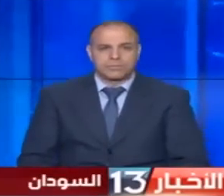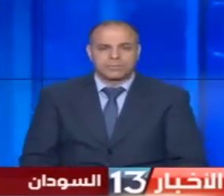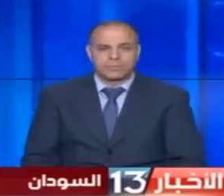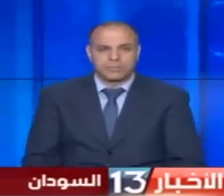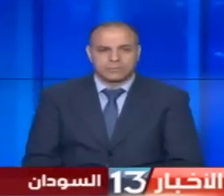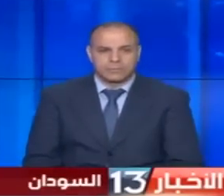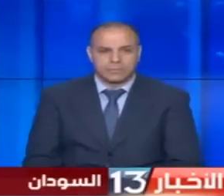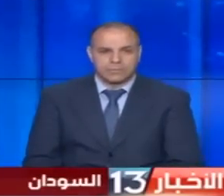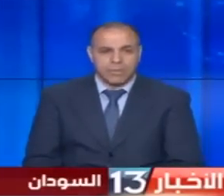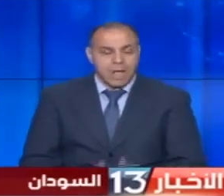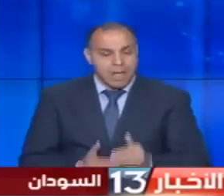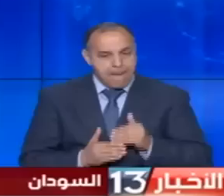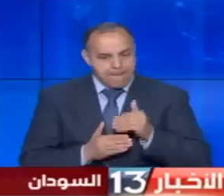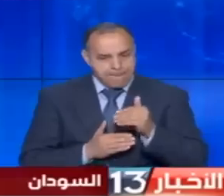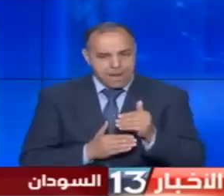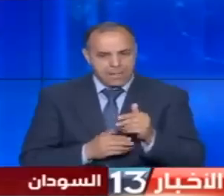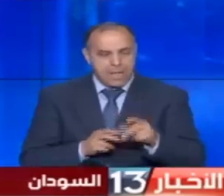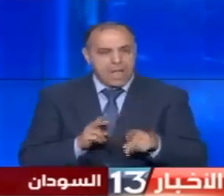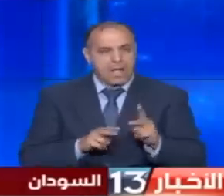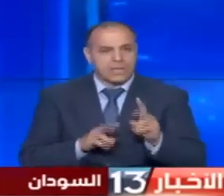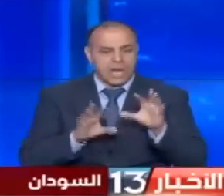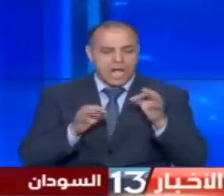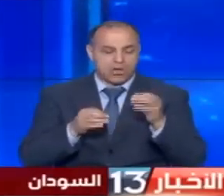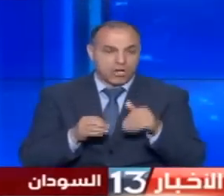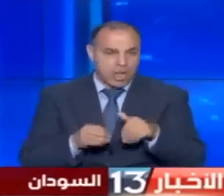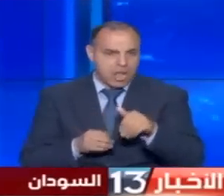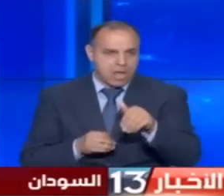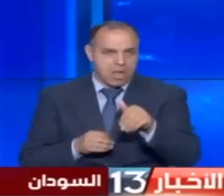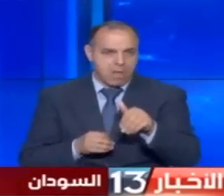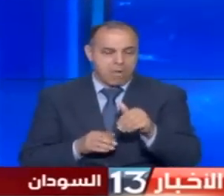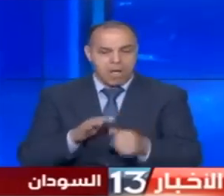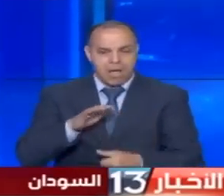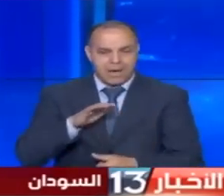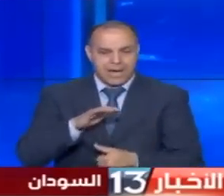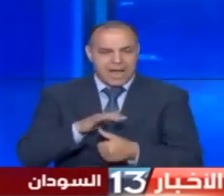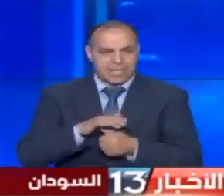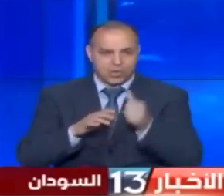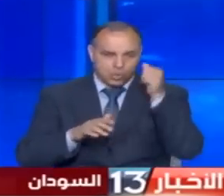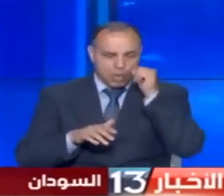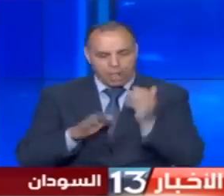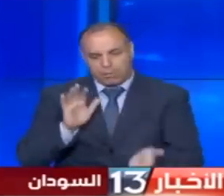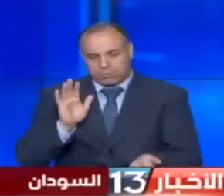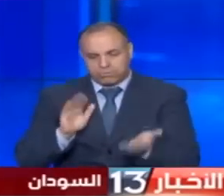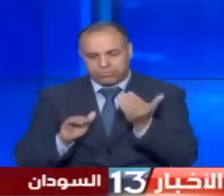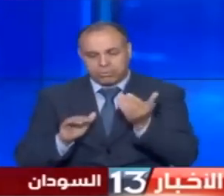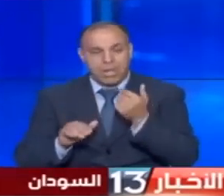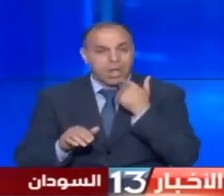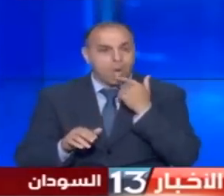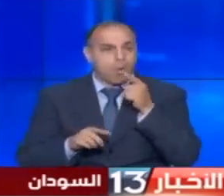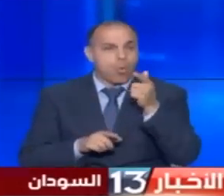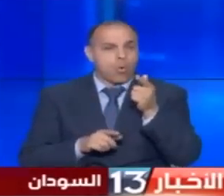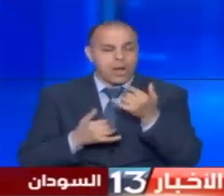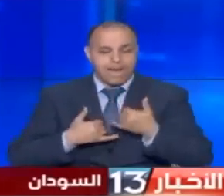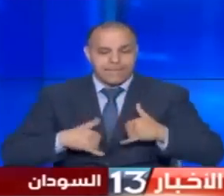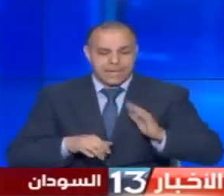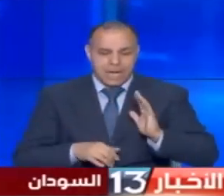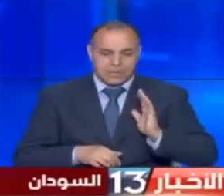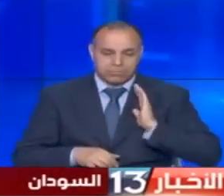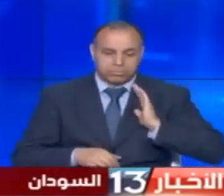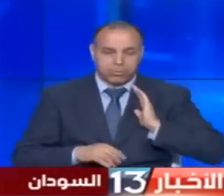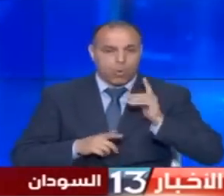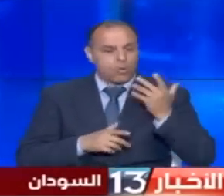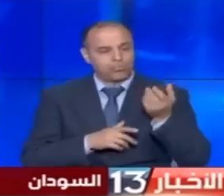بعد مرور اكثر من عشره ايام على الاطاحه بالرئيس السوداني عمر البشير يتجه المجلس العسكري الانتقالي